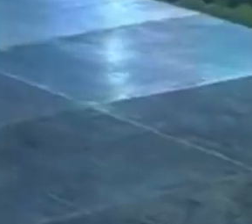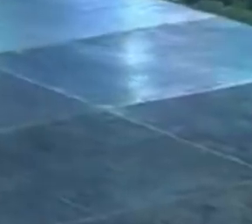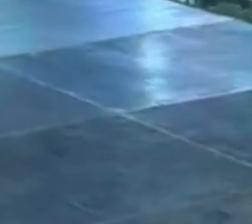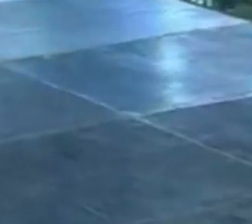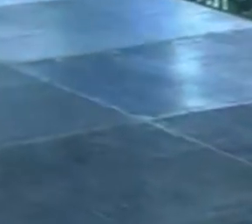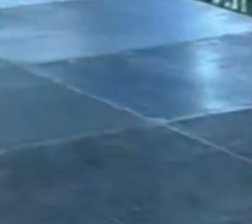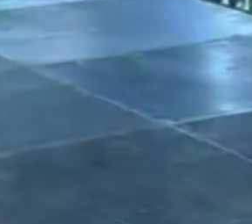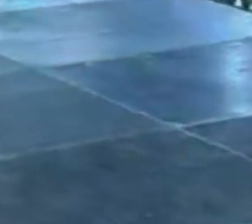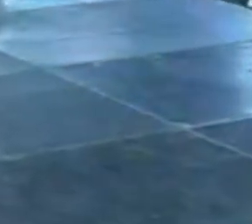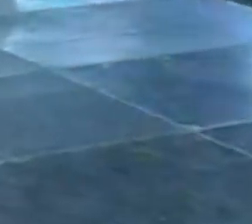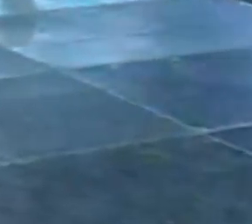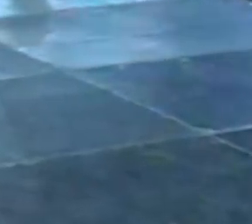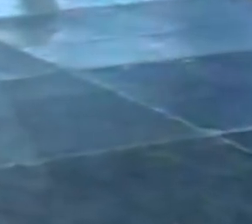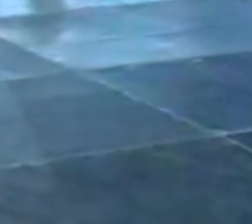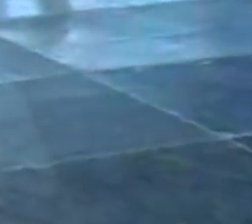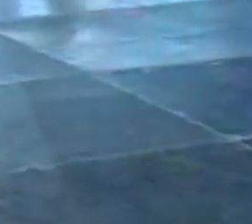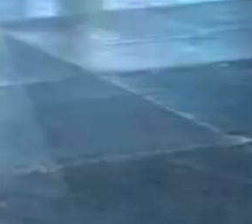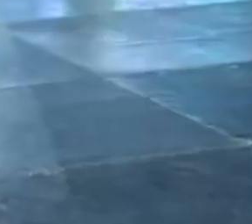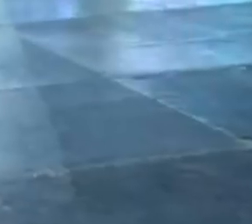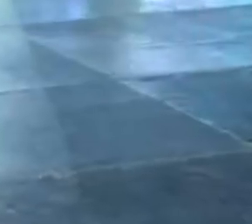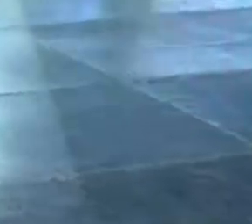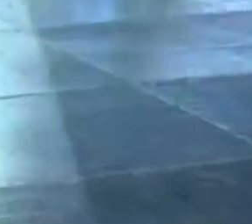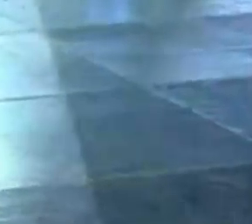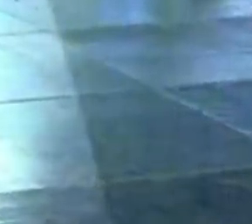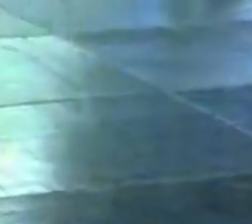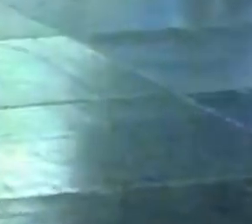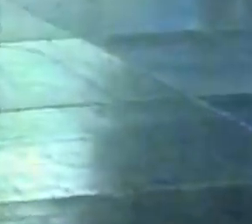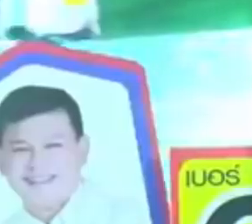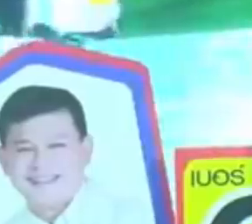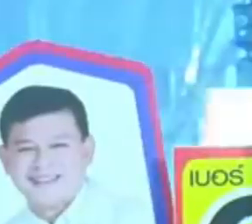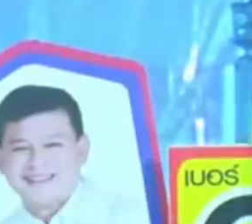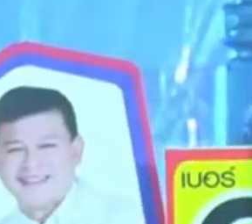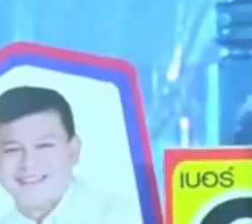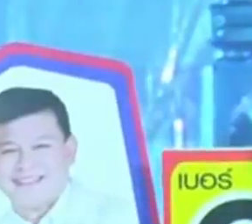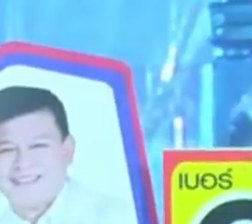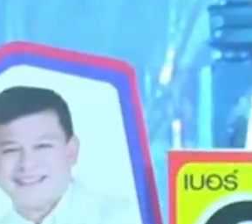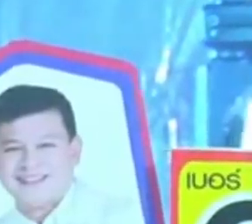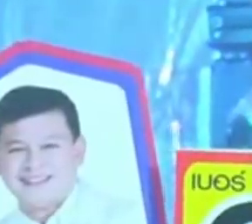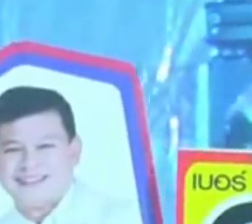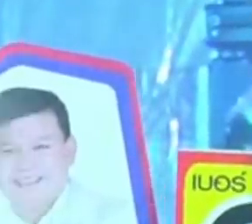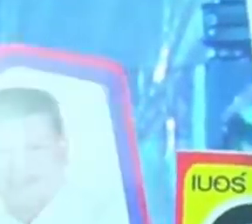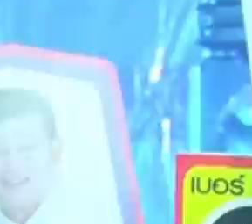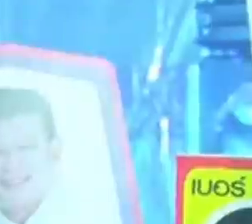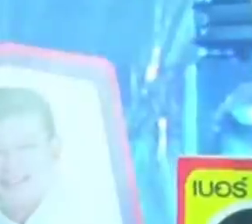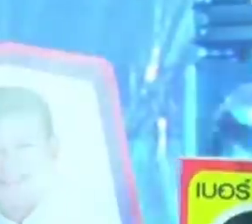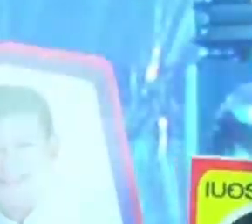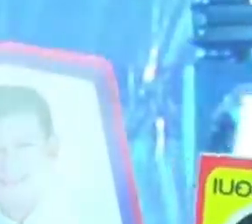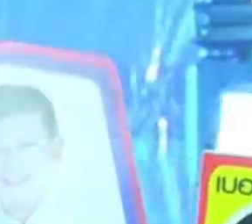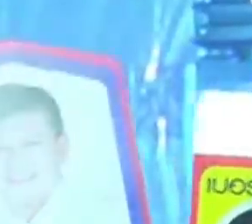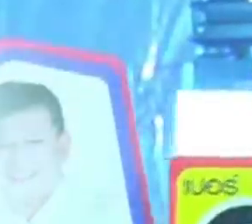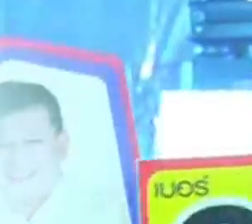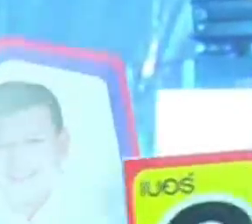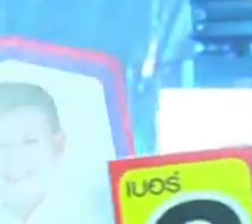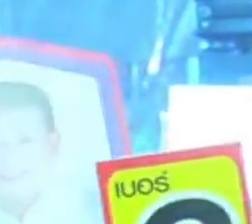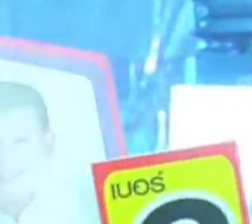สวัสดีพ่อแม่พี่น้องชาวกรุงเทพทุกคนทั้งที่มาแล้วก็ไม่ได้มาจ